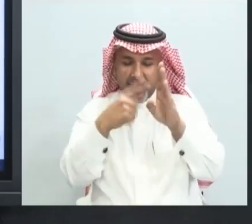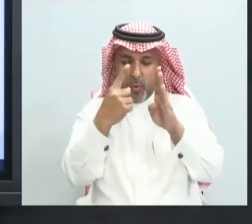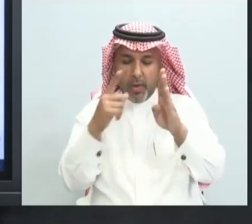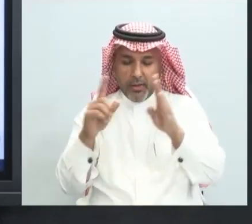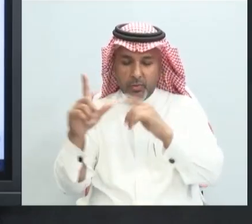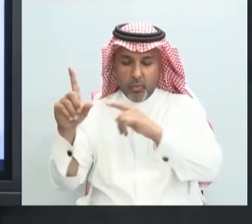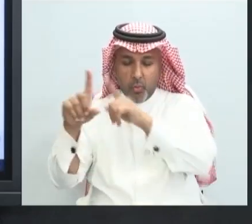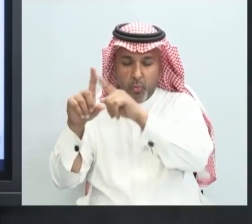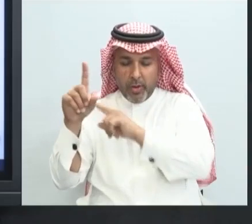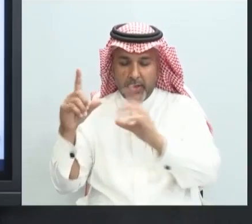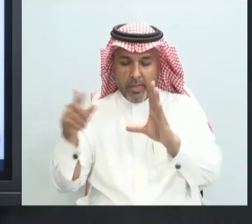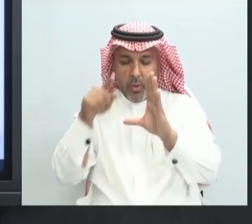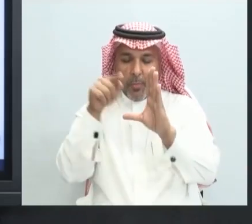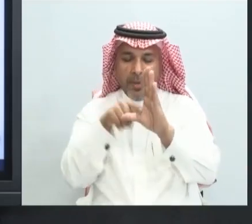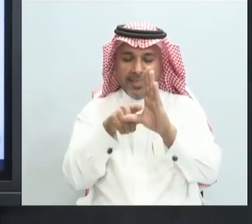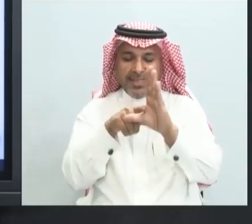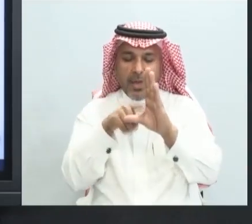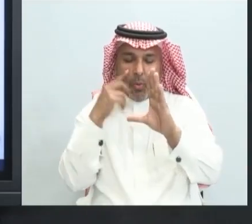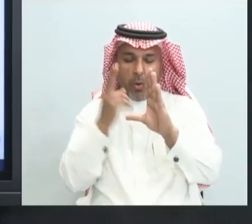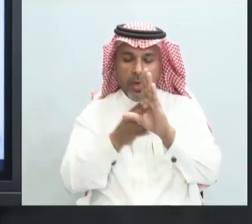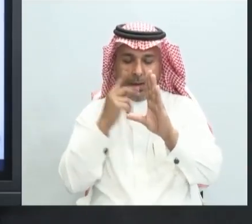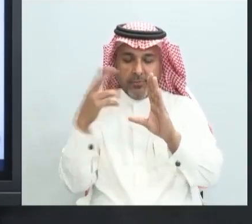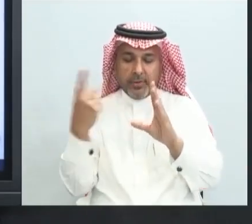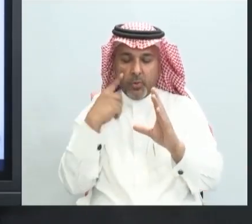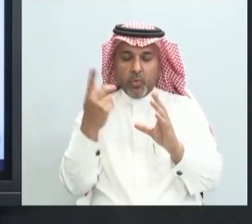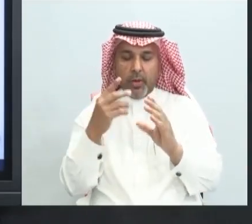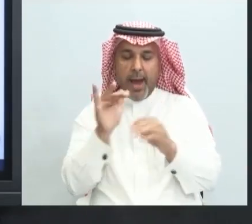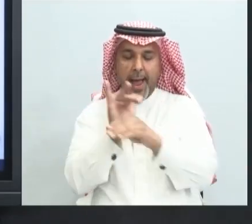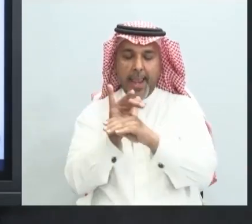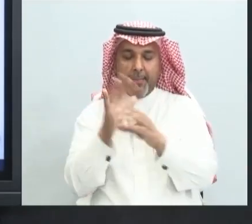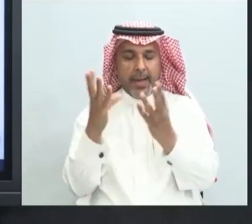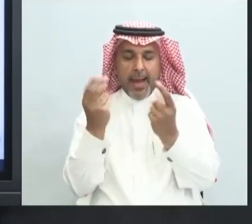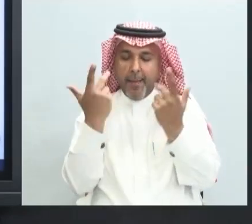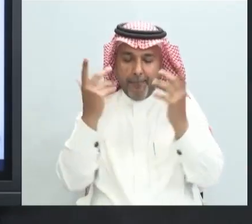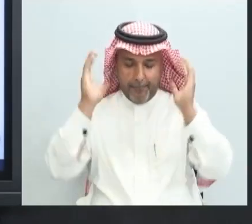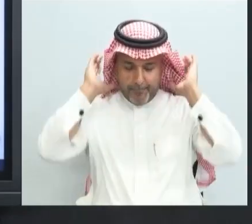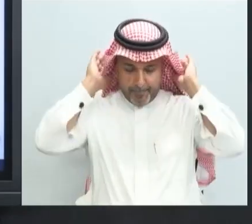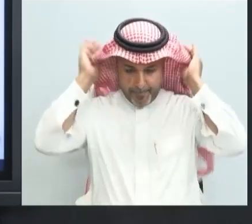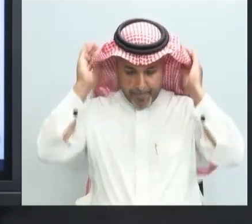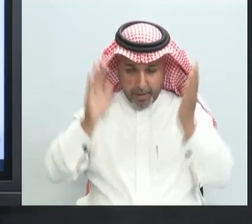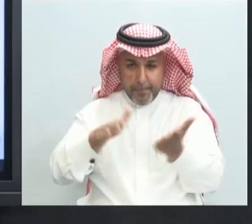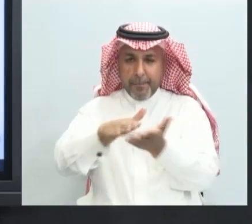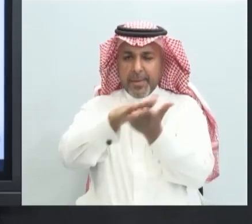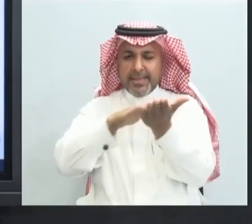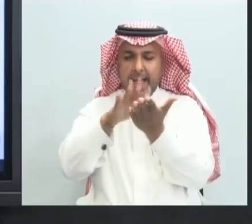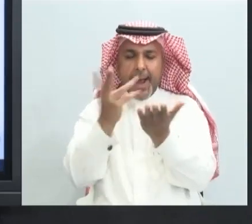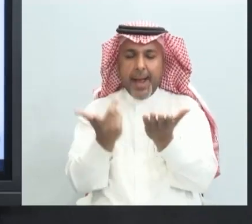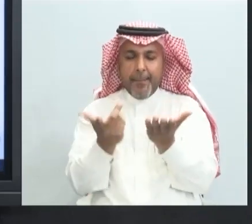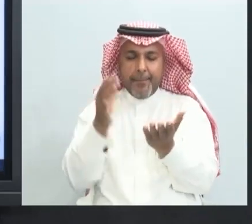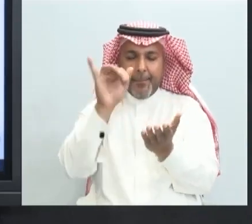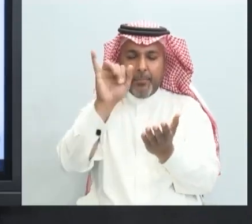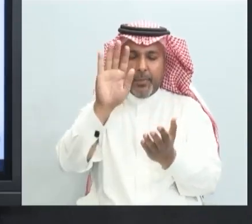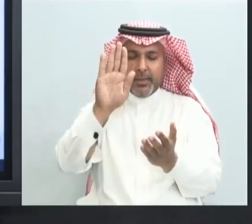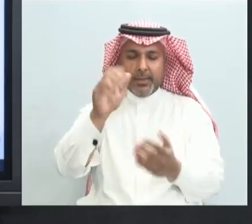ان استطعنا حل المثلث في حالتين انه كان يعطيني زاويتين وضلع او يعطيك ضلعين و زاويه محصوره او زاويه